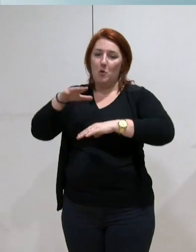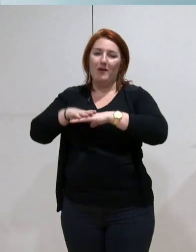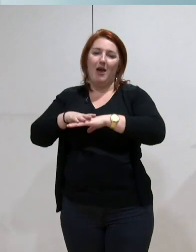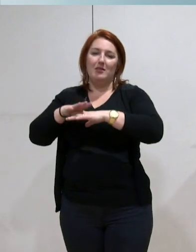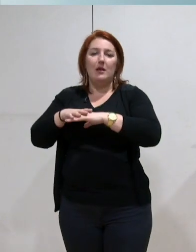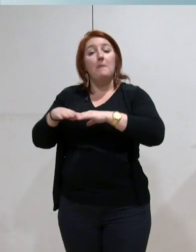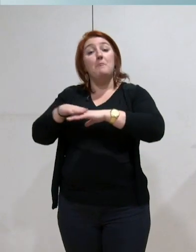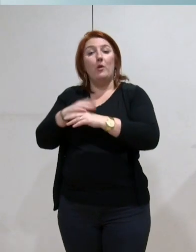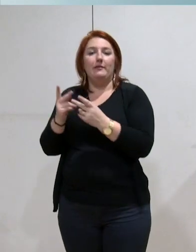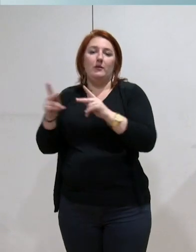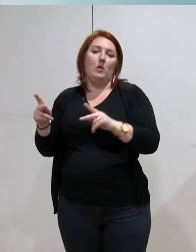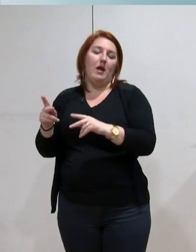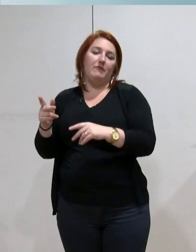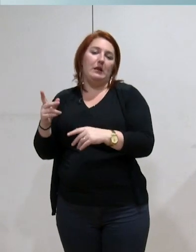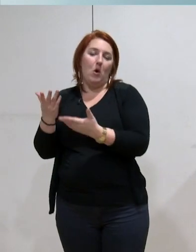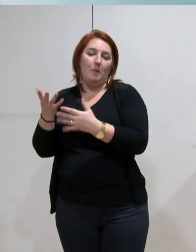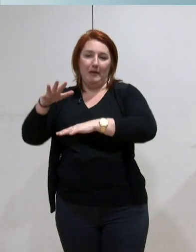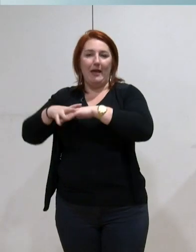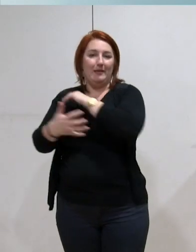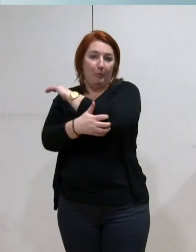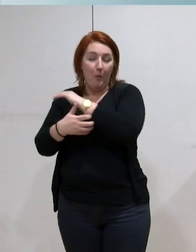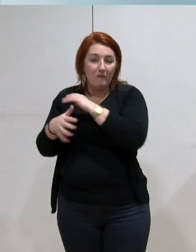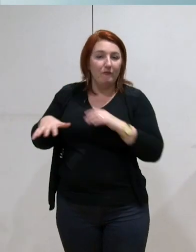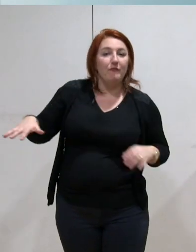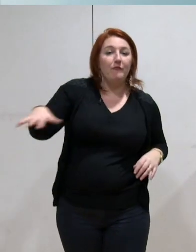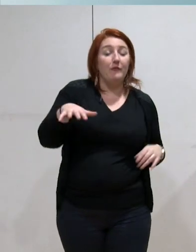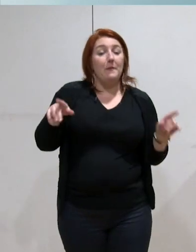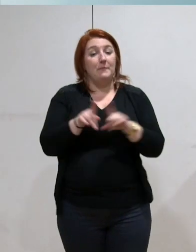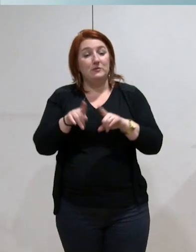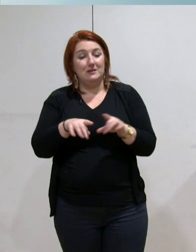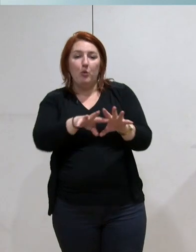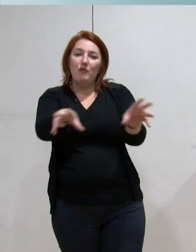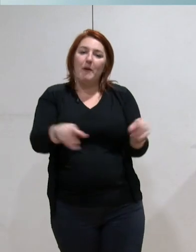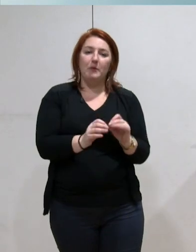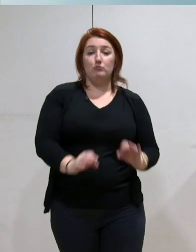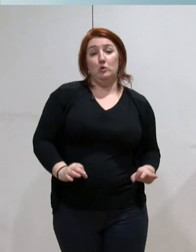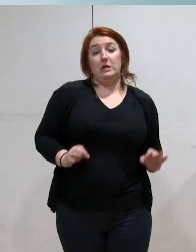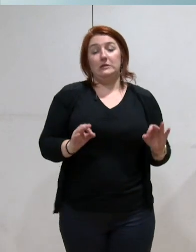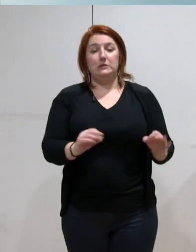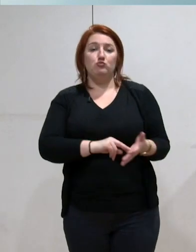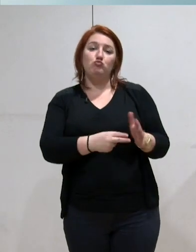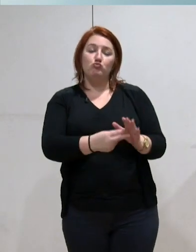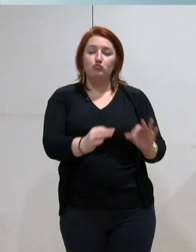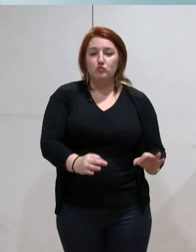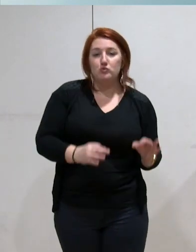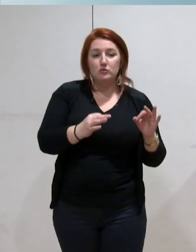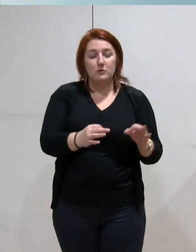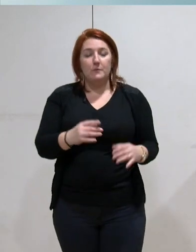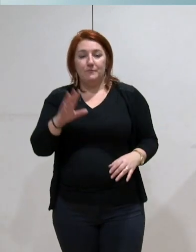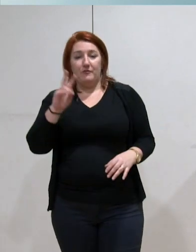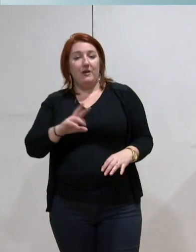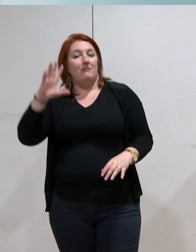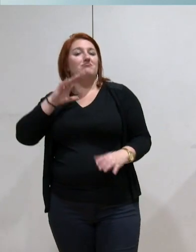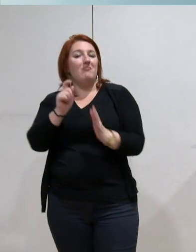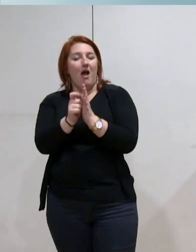ville mais aussi valoriser leur investissement en direction des familles modestes il nous est apparu à cette époque